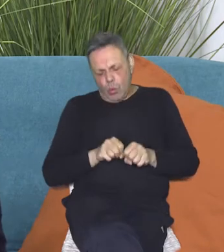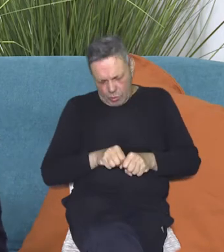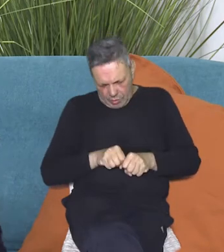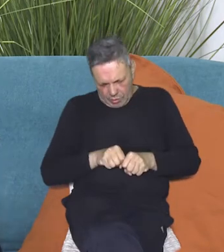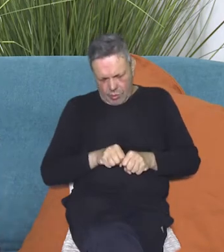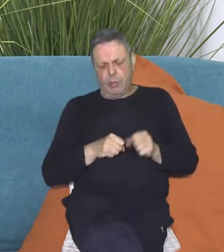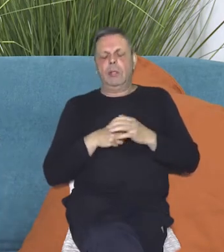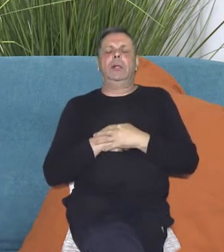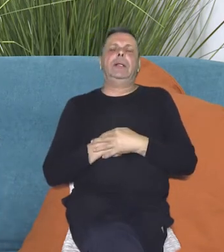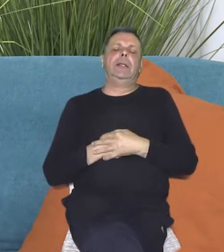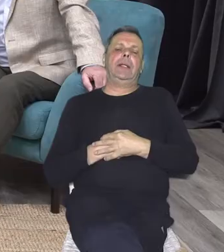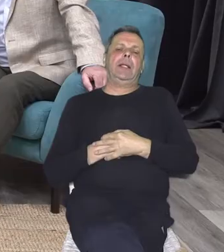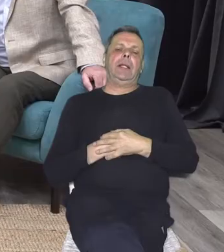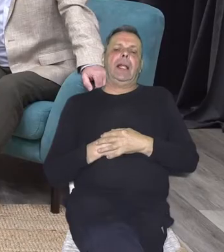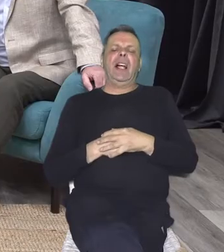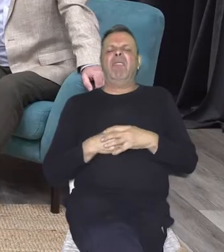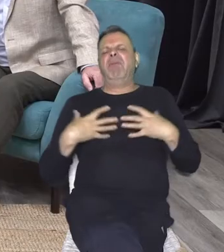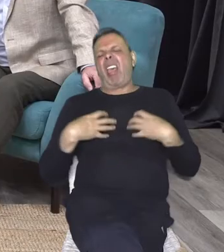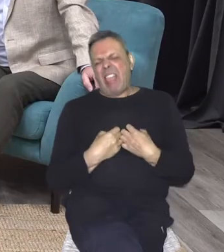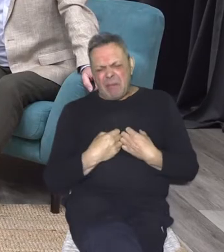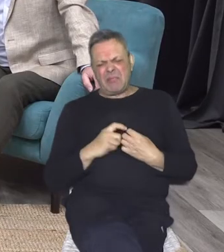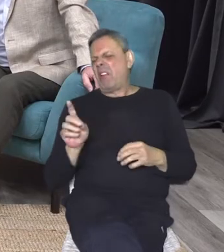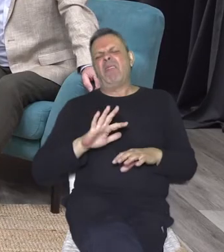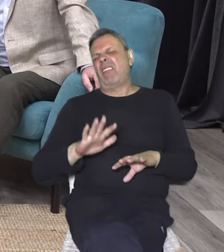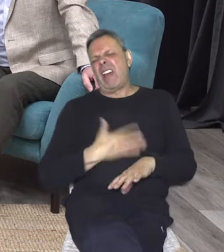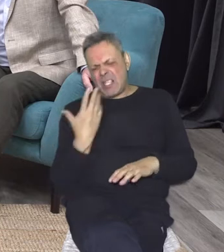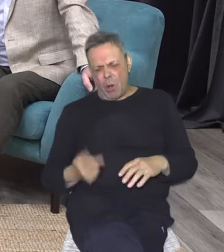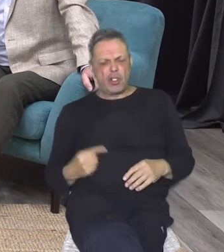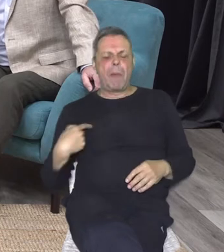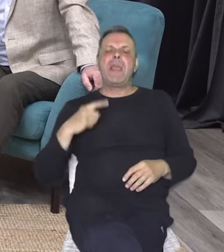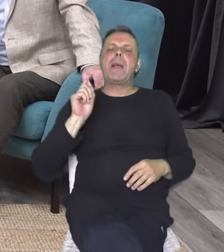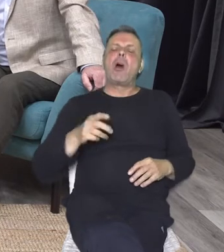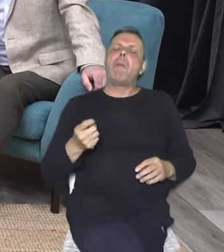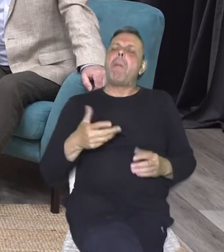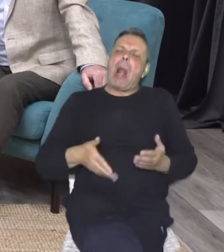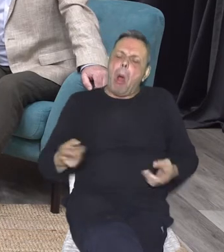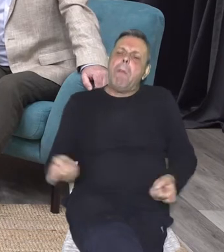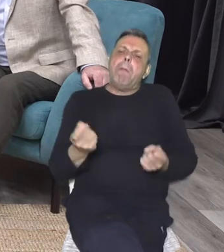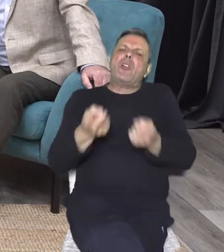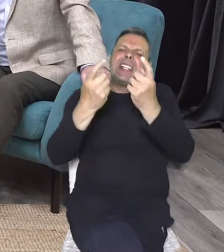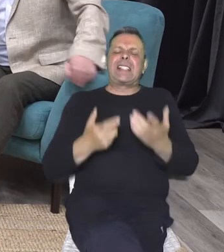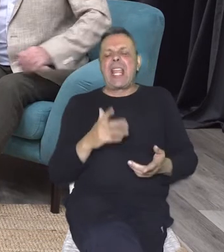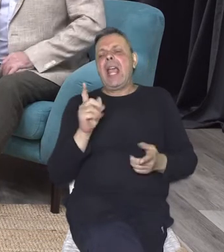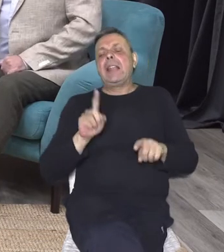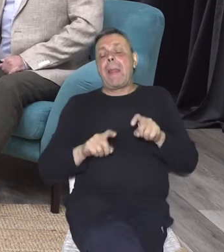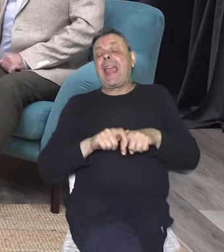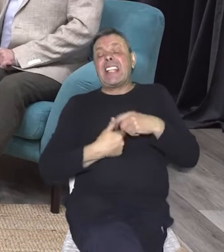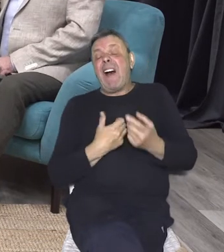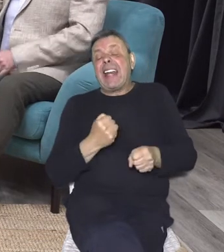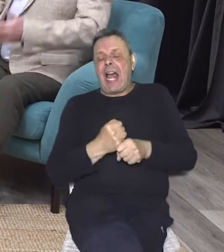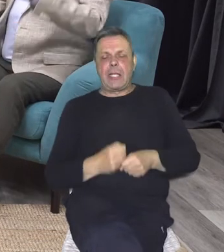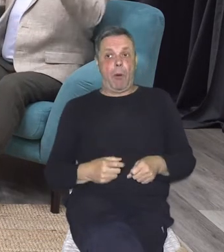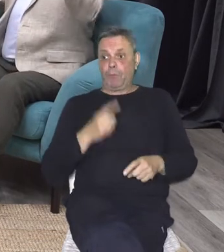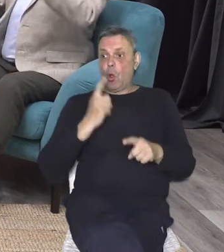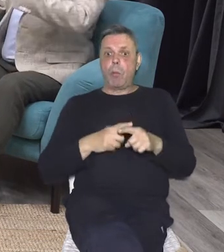hipokampusa, pardon, nego manjak BDNF-a. Jel? Znači oni su onda neraspoloženi i moramo ih malo poticati da neke stvari onda... A upravo je